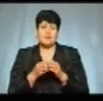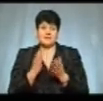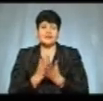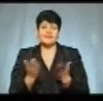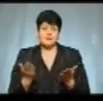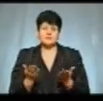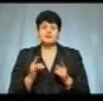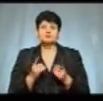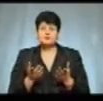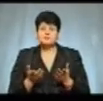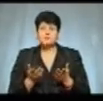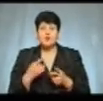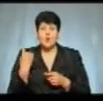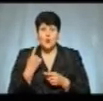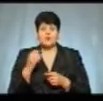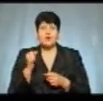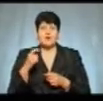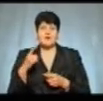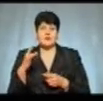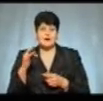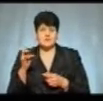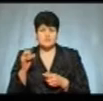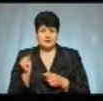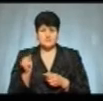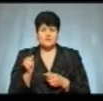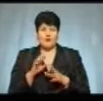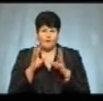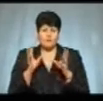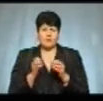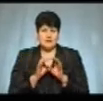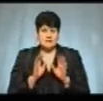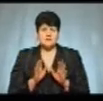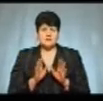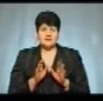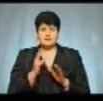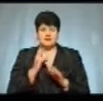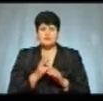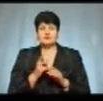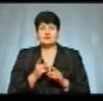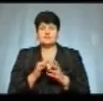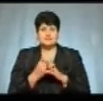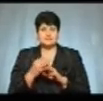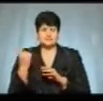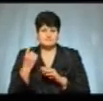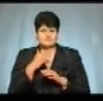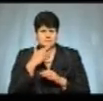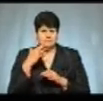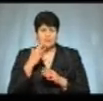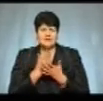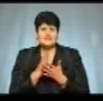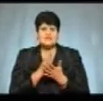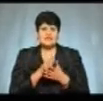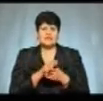що область аграрна, а відповідно, в принципі, виходячи з того, що ми аграрна, у нас є певні відходи